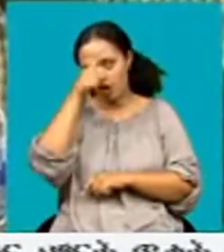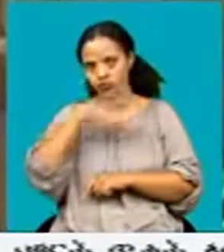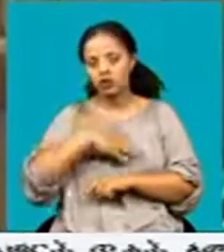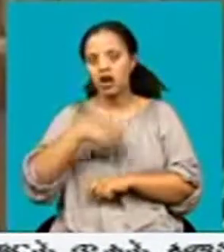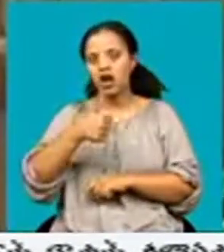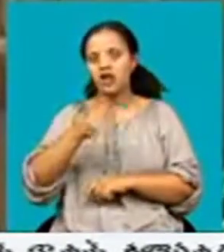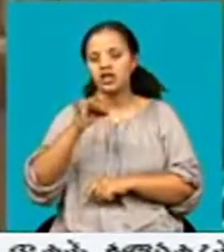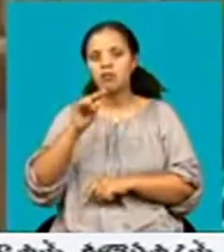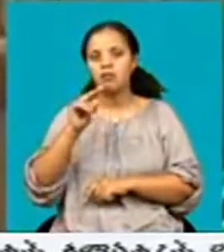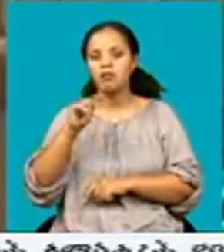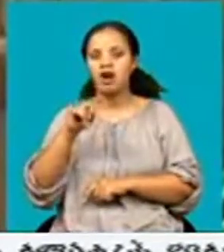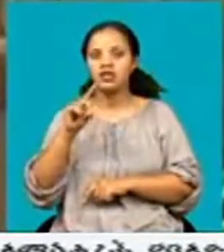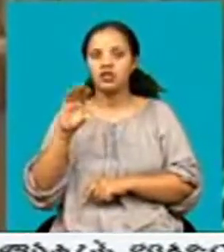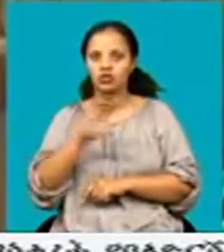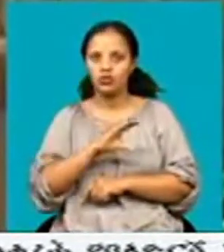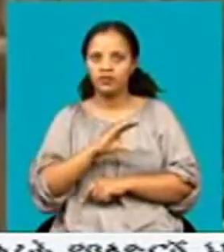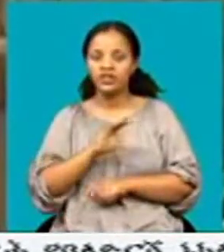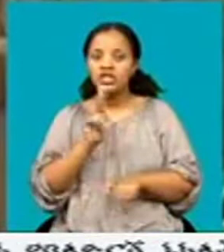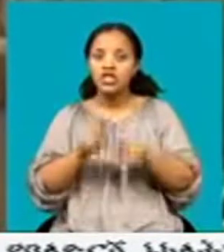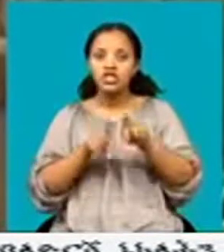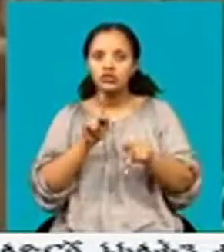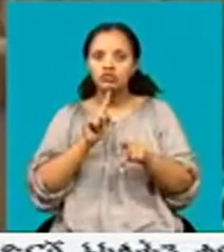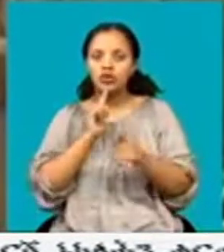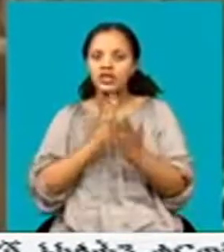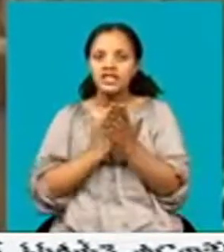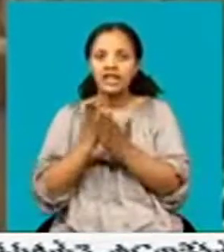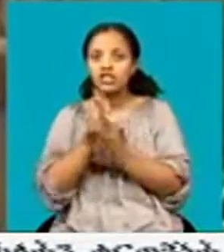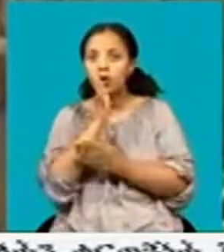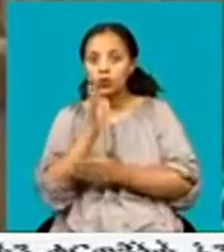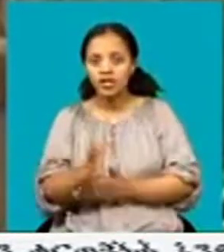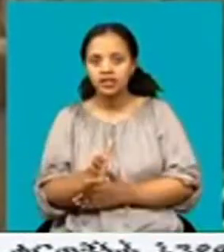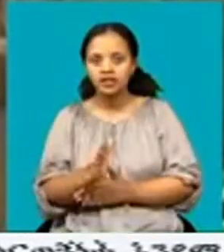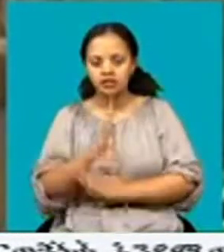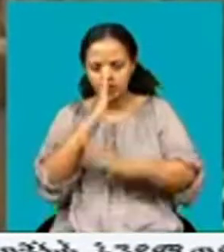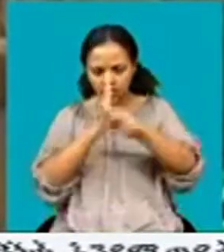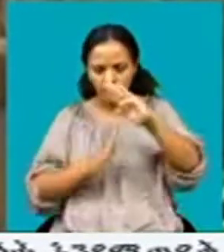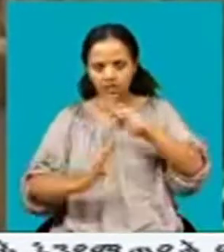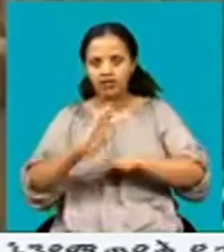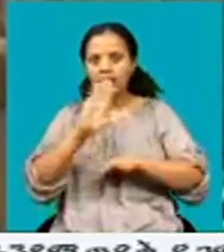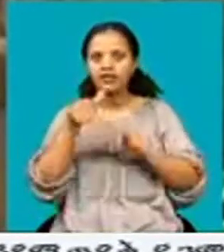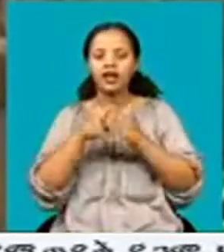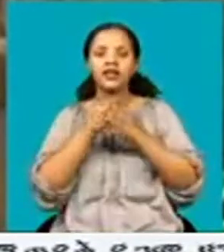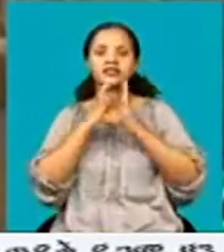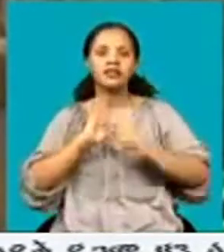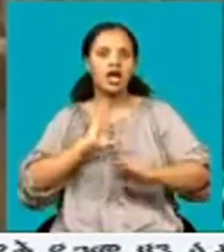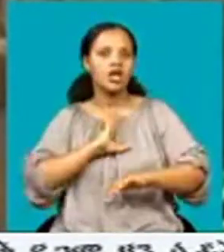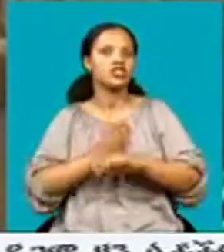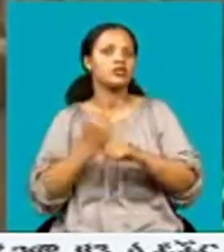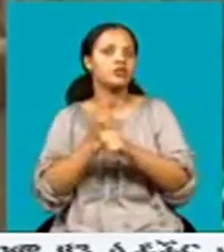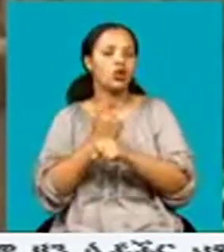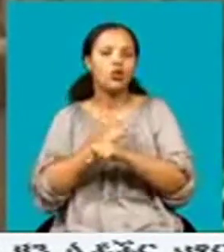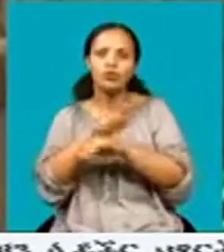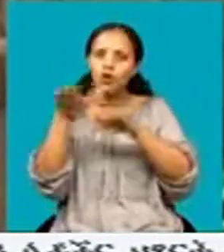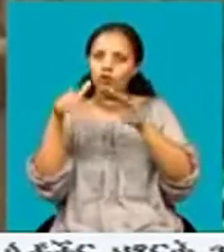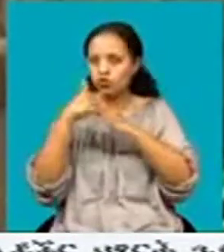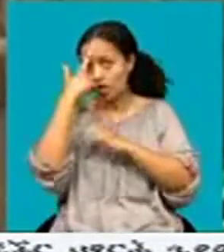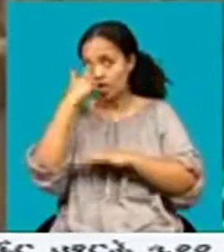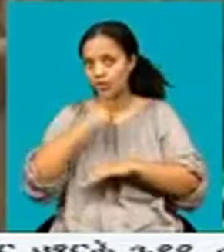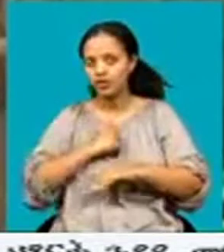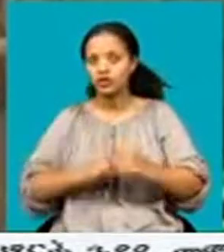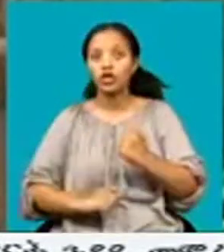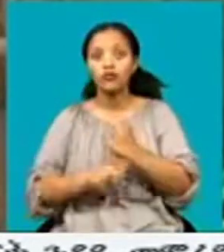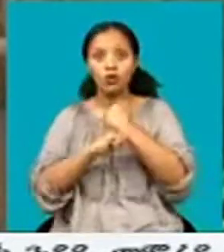አለማየሁም። ህዝቡ ሳይሸወድ በቅንነት አጠቃላይ የጸጥታ ኃይላችን የሚሰራውን ስራ በሙሉ እምነት